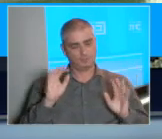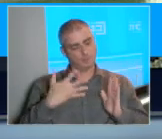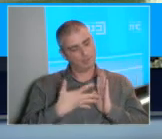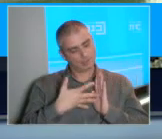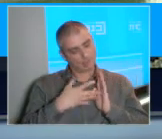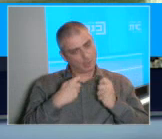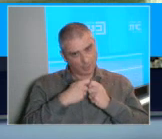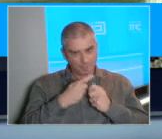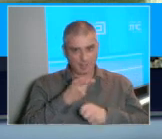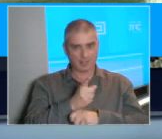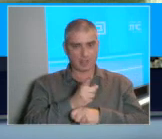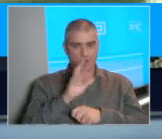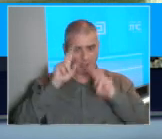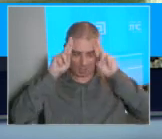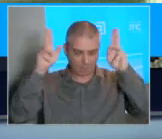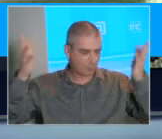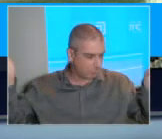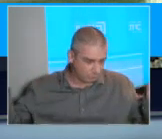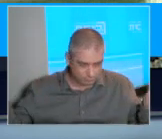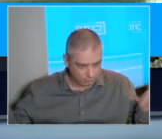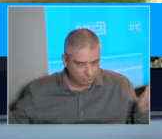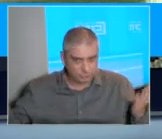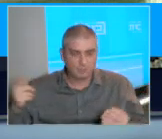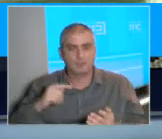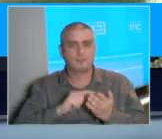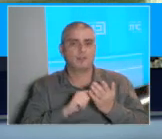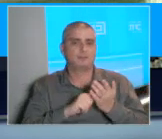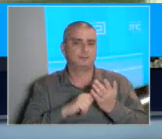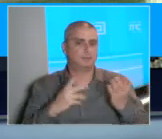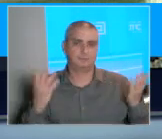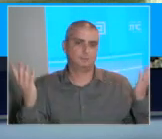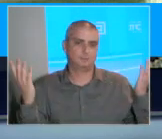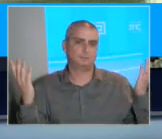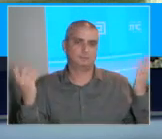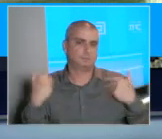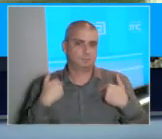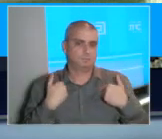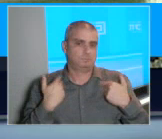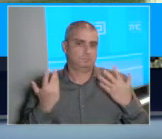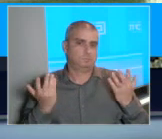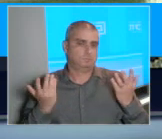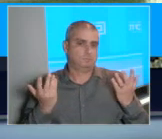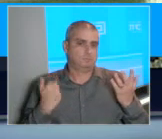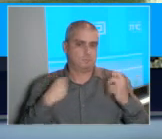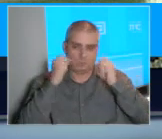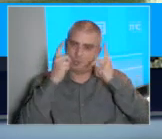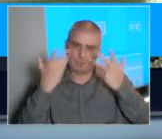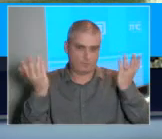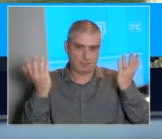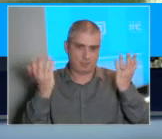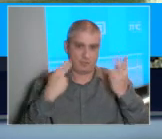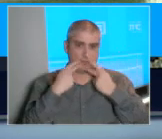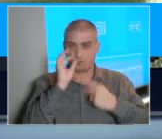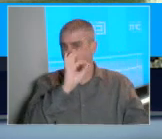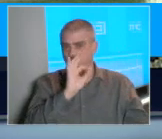חקירה לגבי התעללות על החמור. אז לכן אני לא, אני לא מופתע